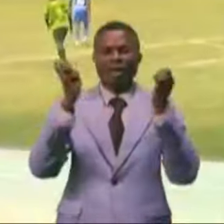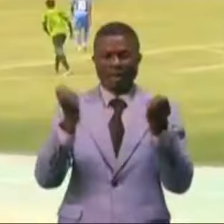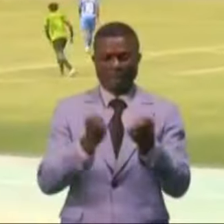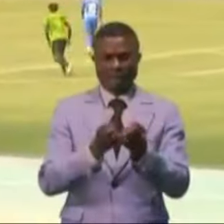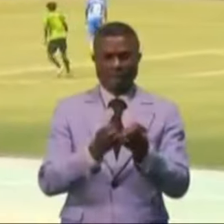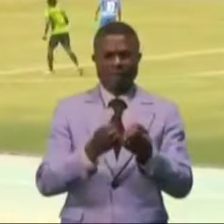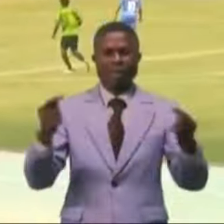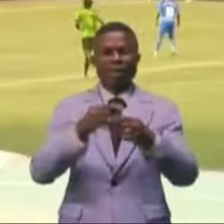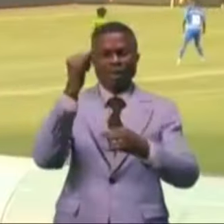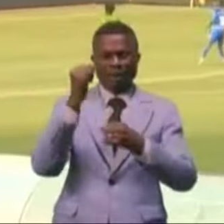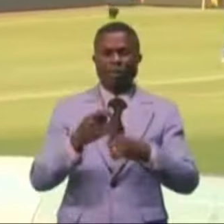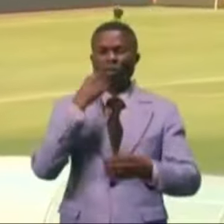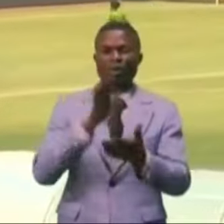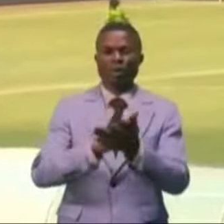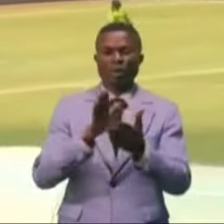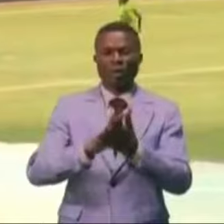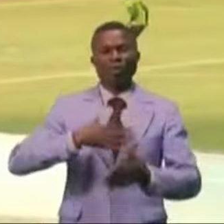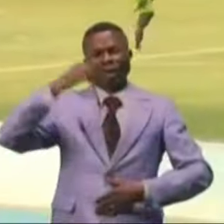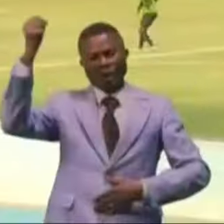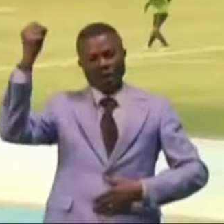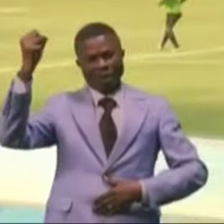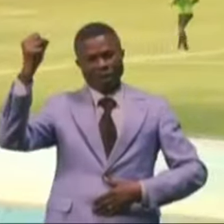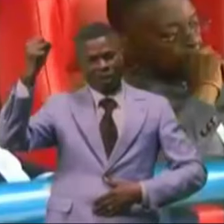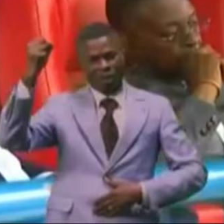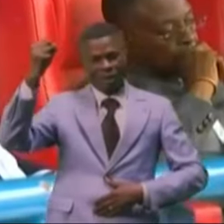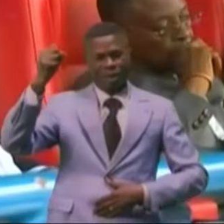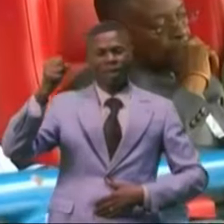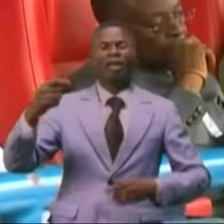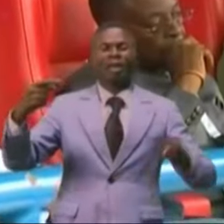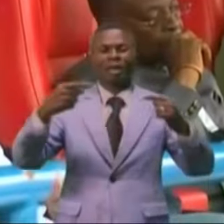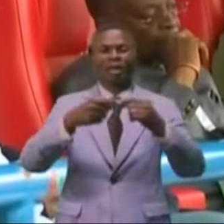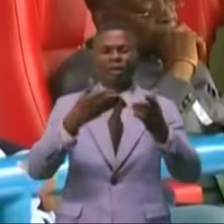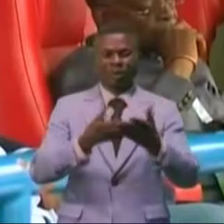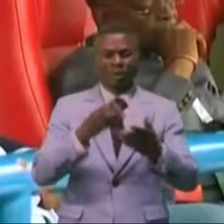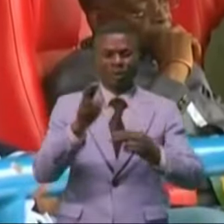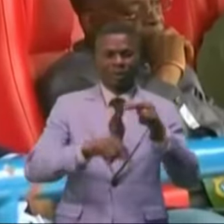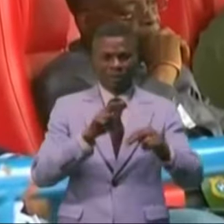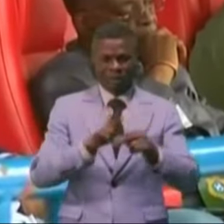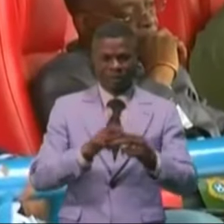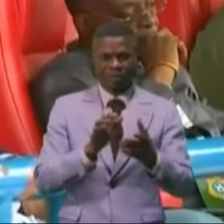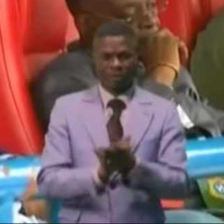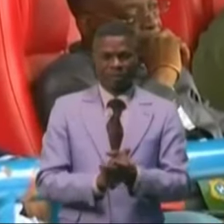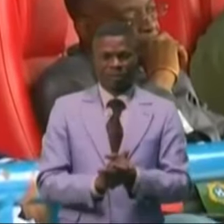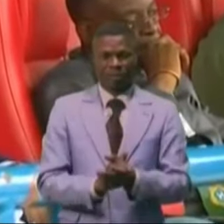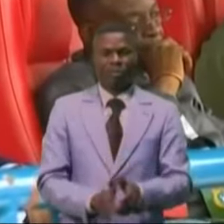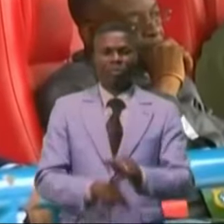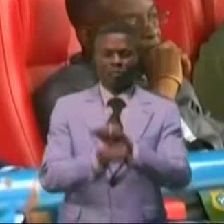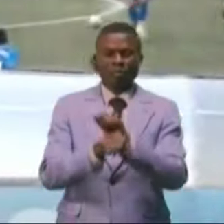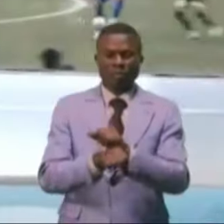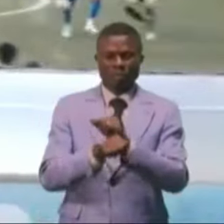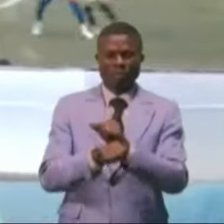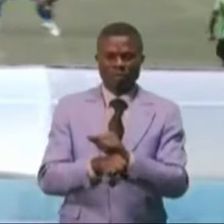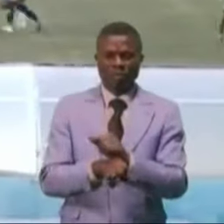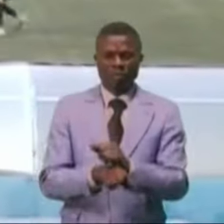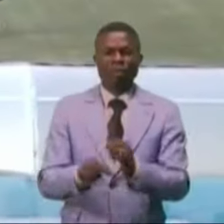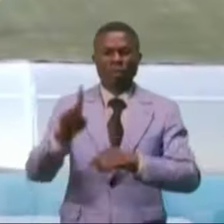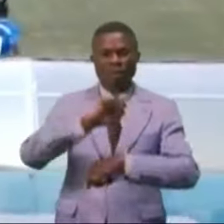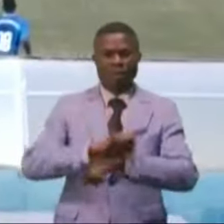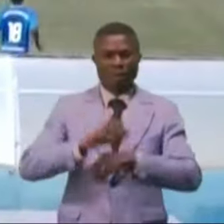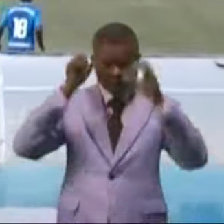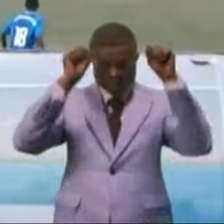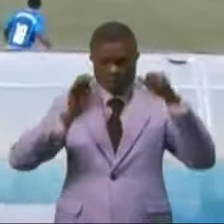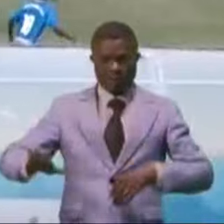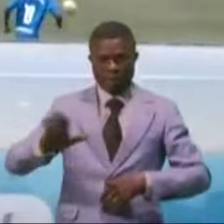et féliciter le vainqueur de cette grande compétition nationale. Suivant attentivement la rencontre du jour, le président de la